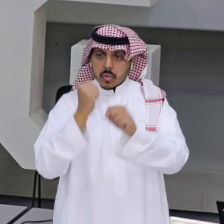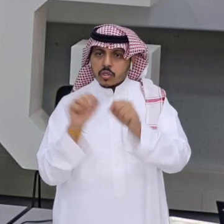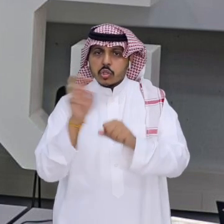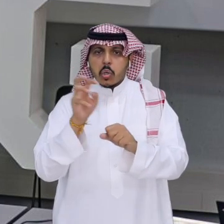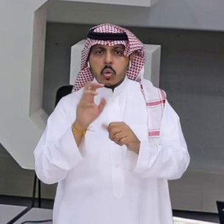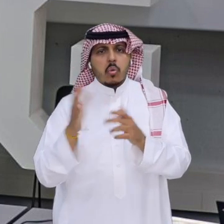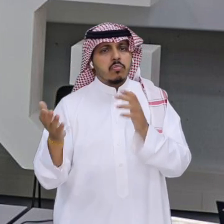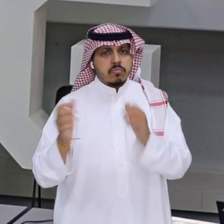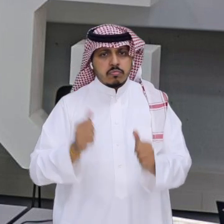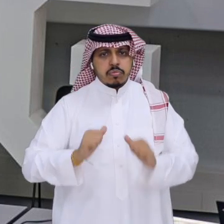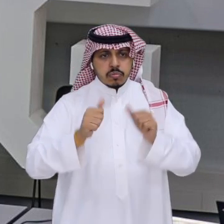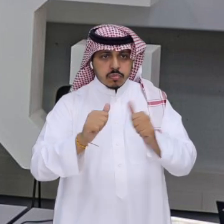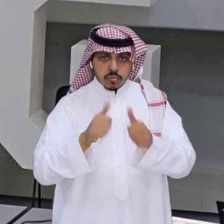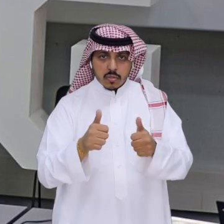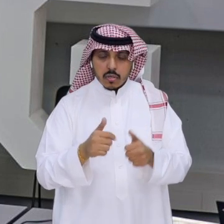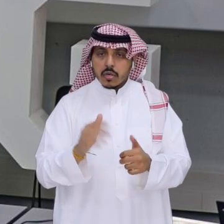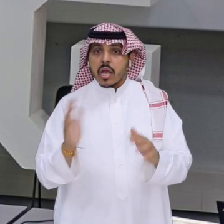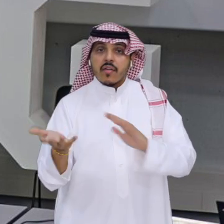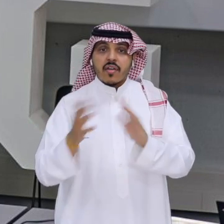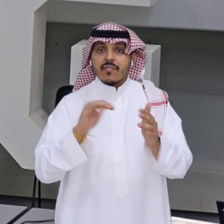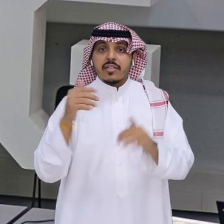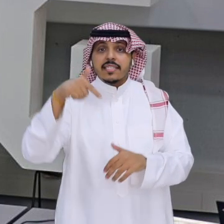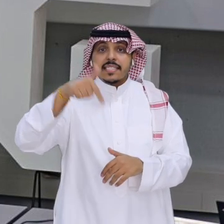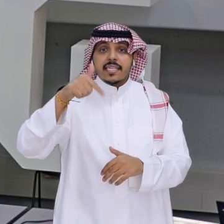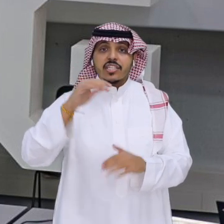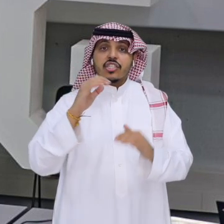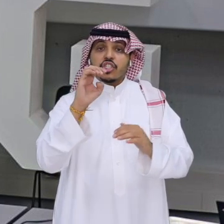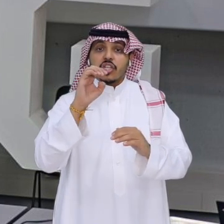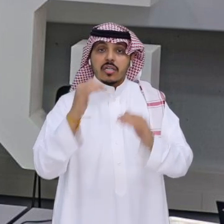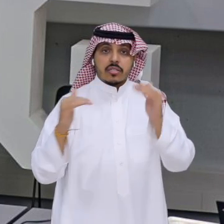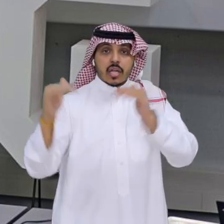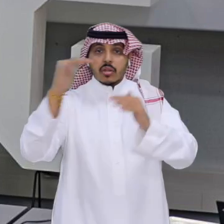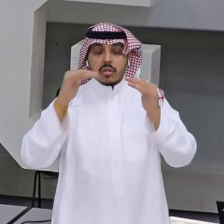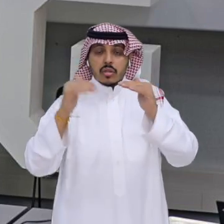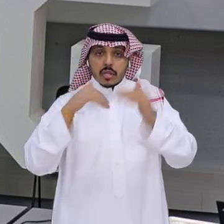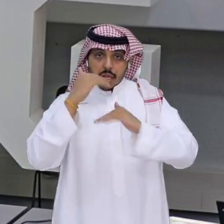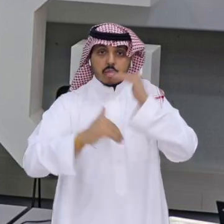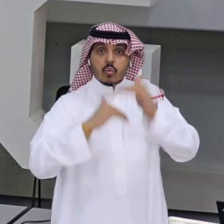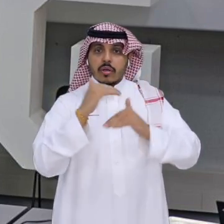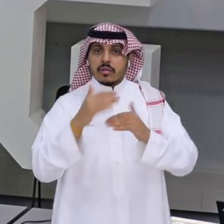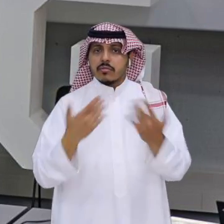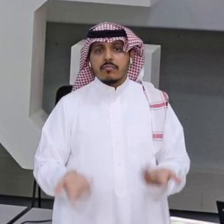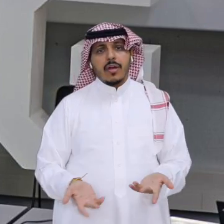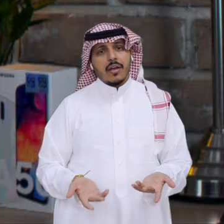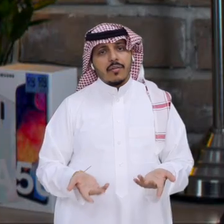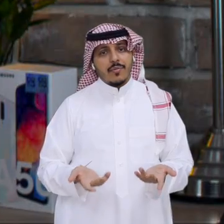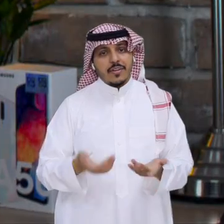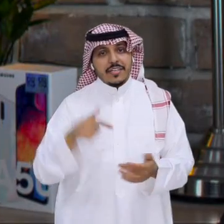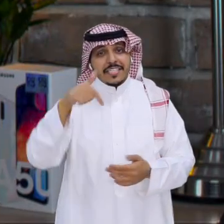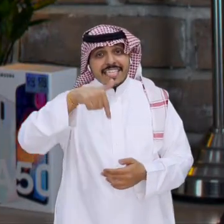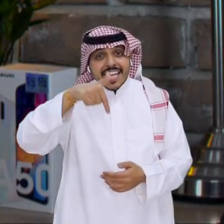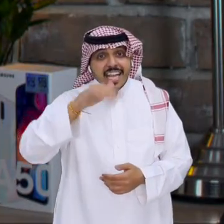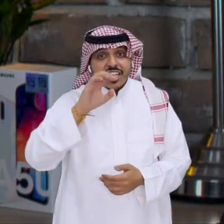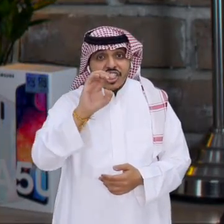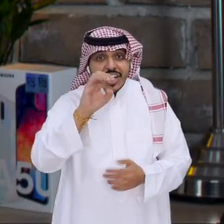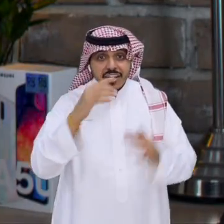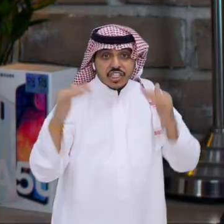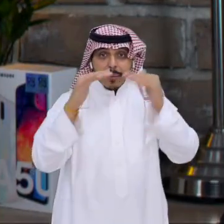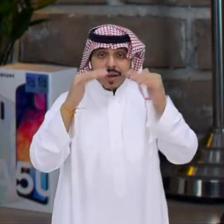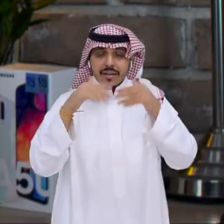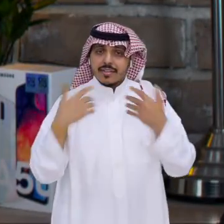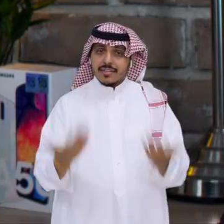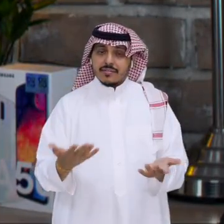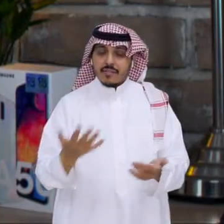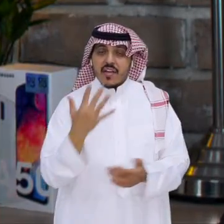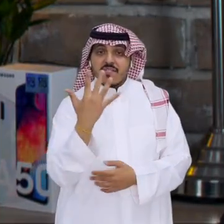والناس اللي ضبطوا أمورهم من ناحية الشبكات ويتكلموا كيف نطور الـ 6G. المفروض أنه ما في 6G ترى، بالفعل المفروض ما يكون في 6G، المفروض الـ